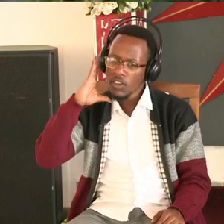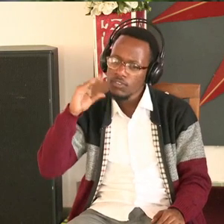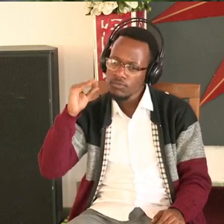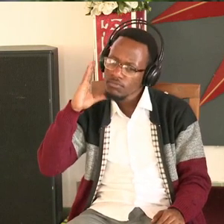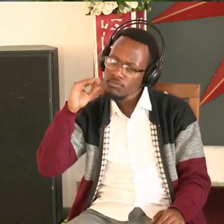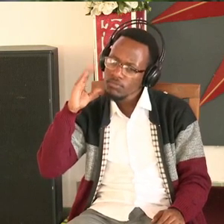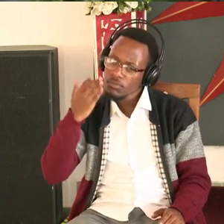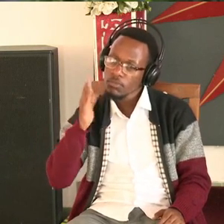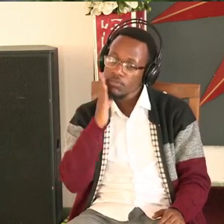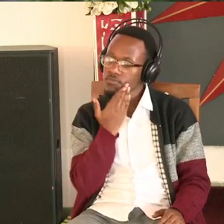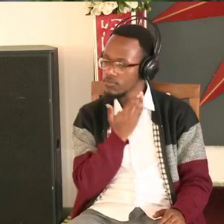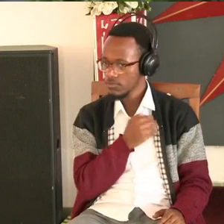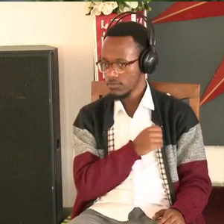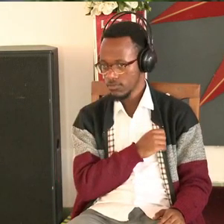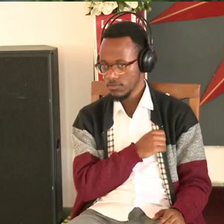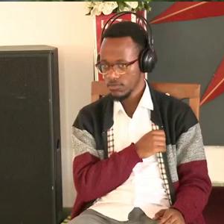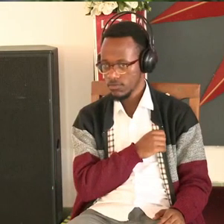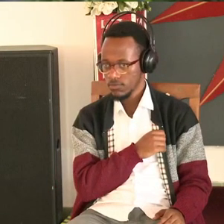kubw'ubuntu bwawe.